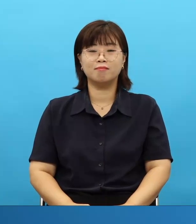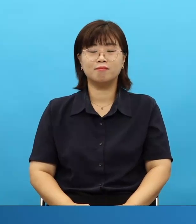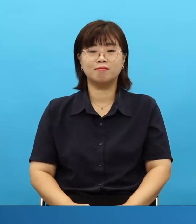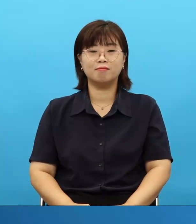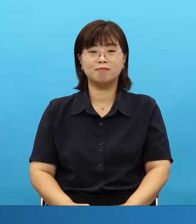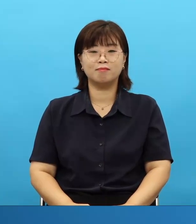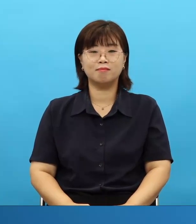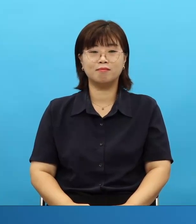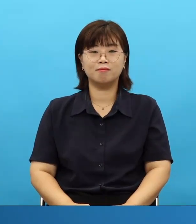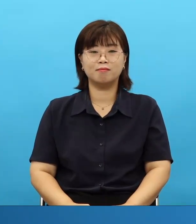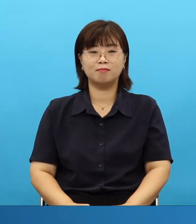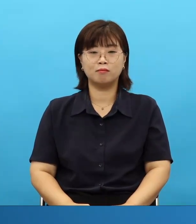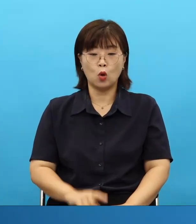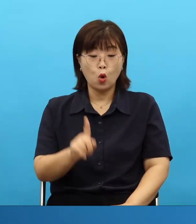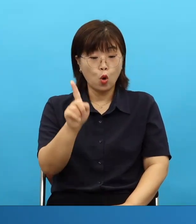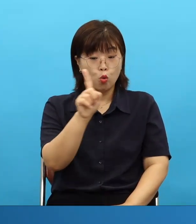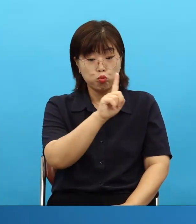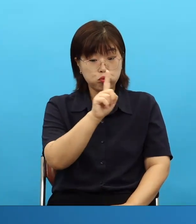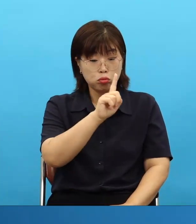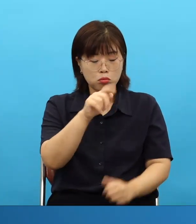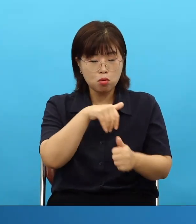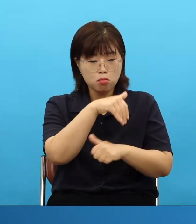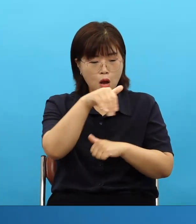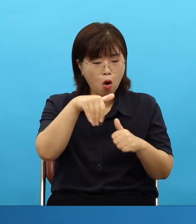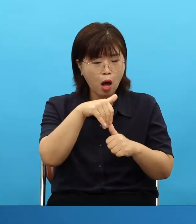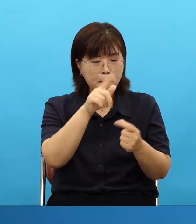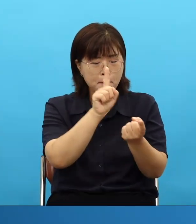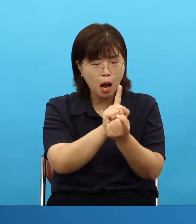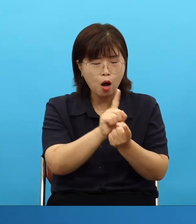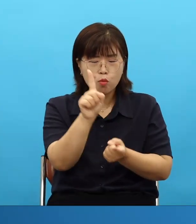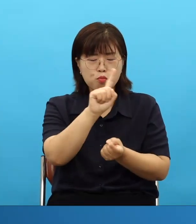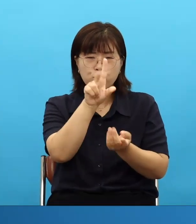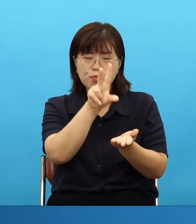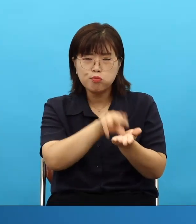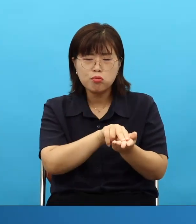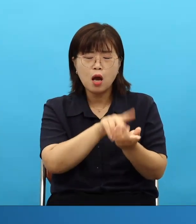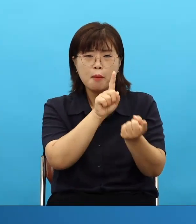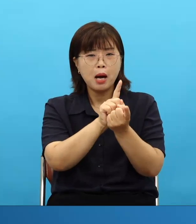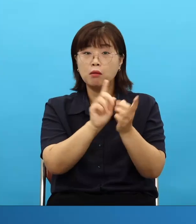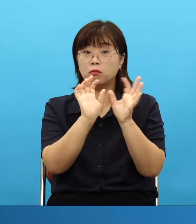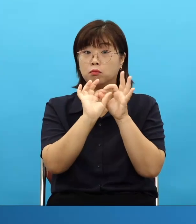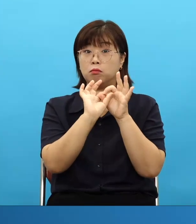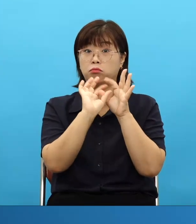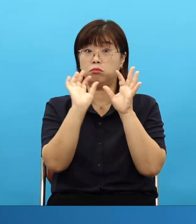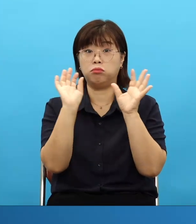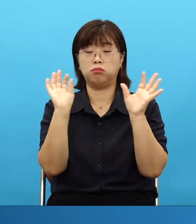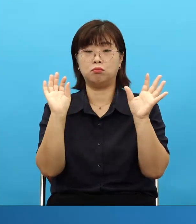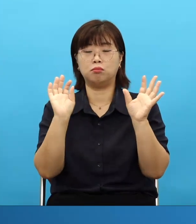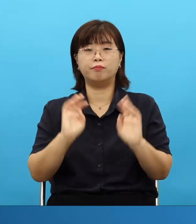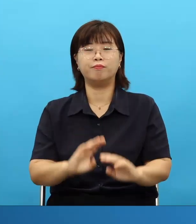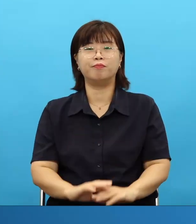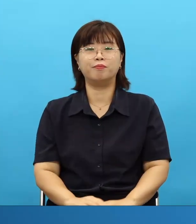어떤 경우를 당해도 괜찮습니다. no matter what you experience or face, it's fine.